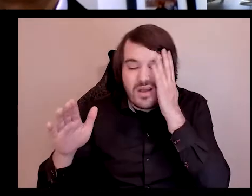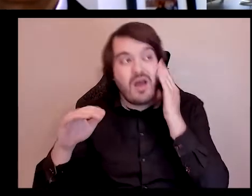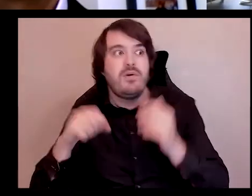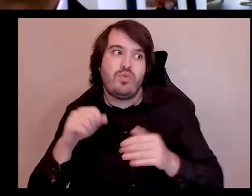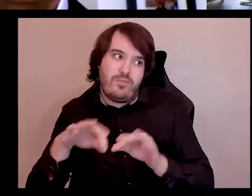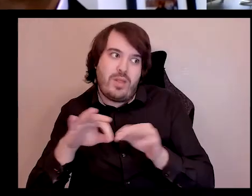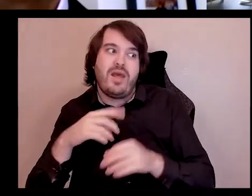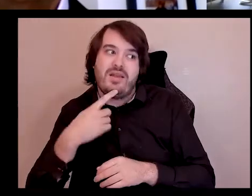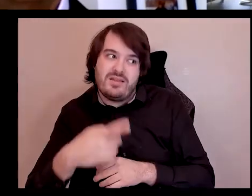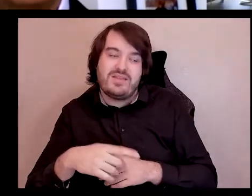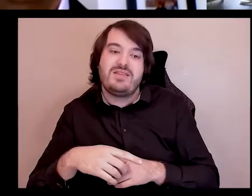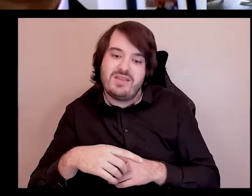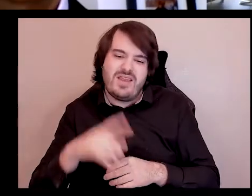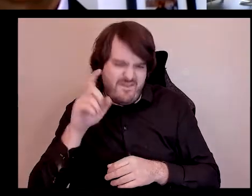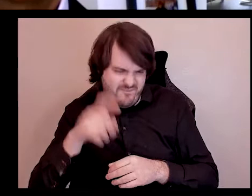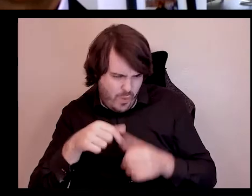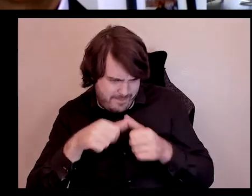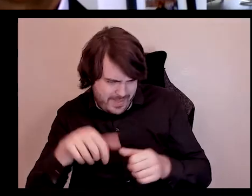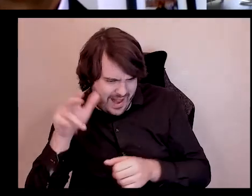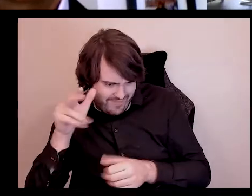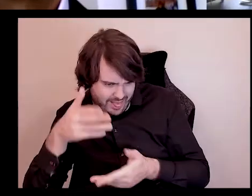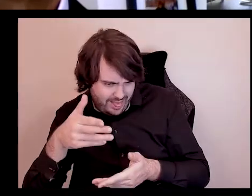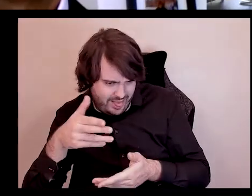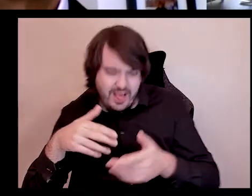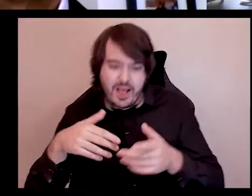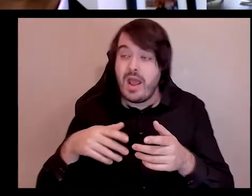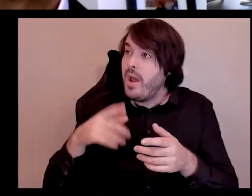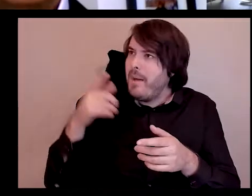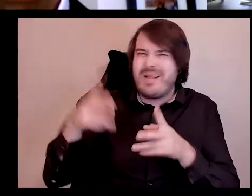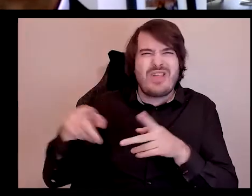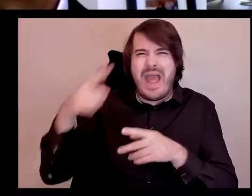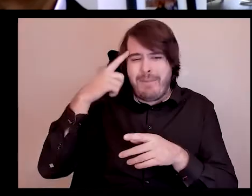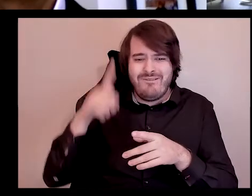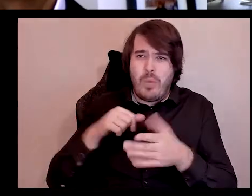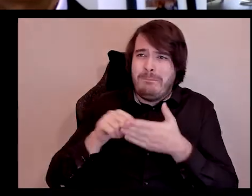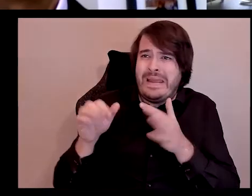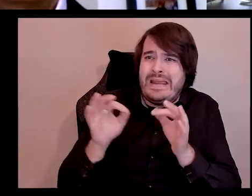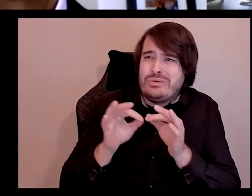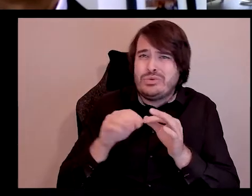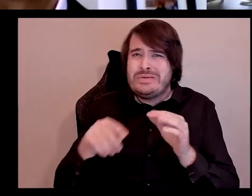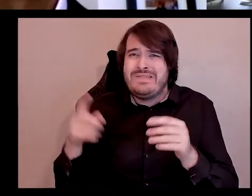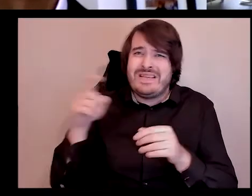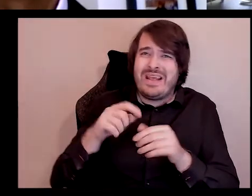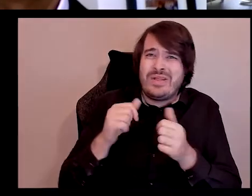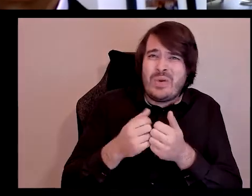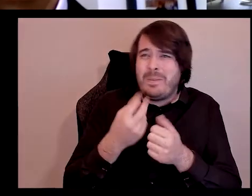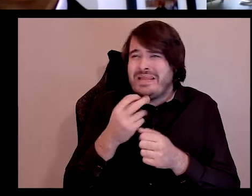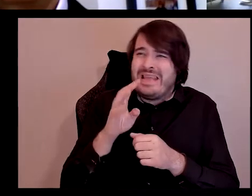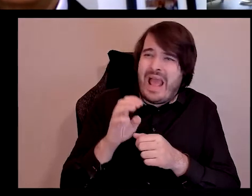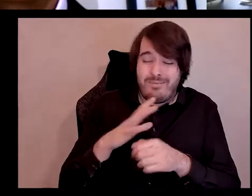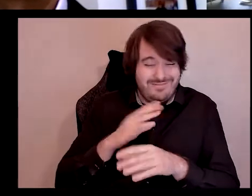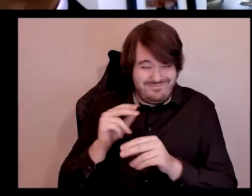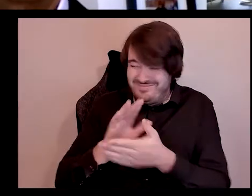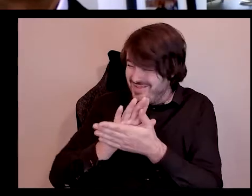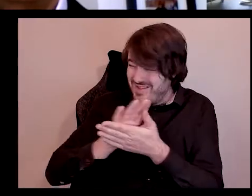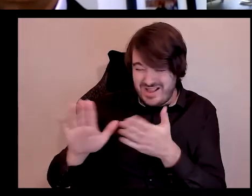services professionnels sont gratuits chez Midi40? Je crois que c'est important, effectivement. Alors, les services... On va se priver qu'il faut être la Valois